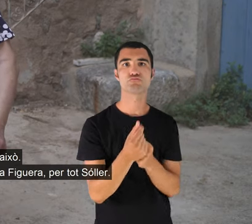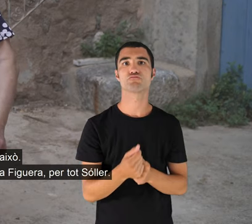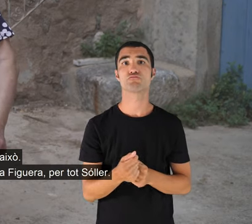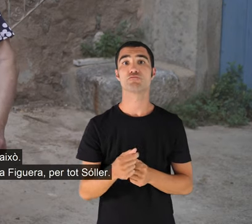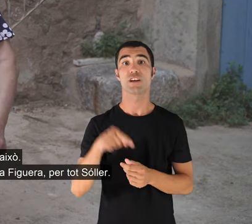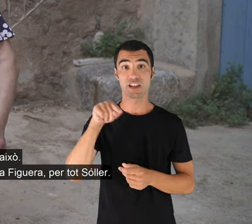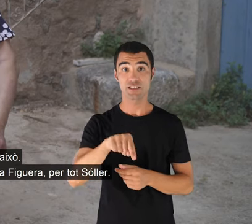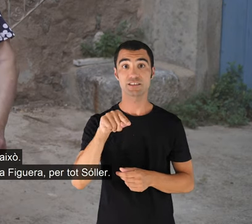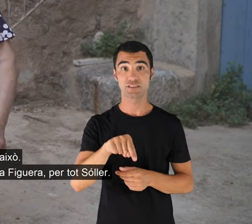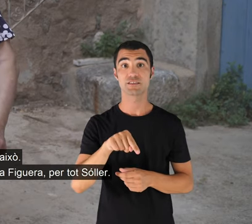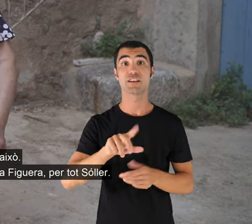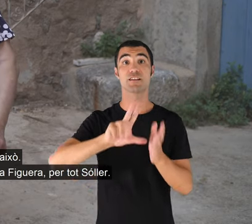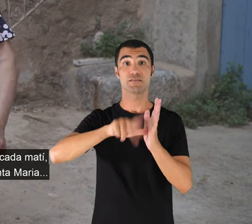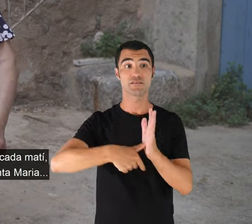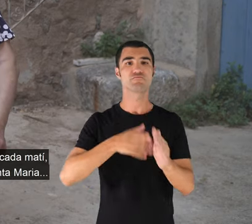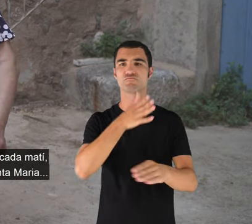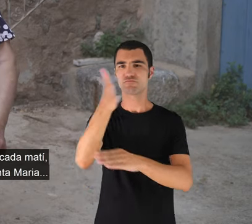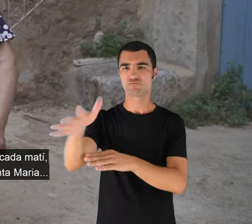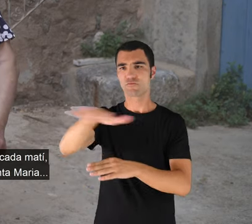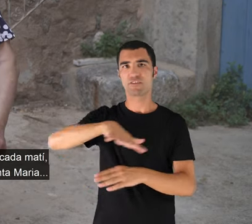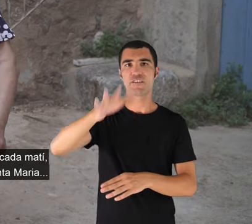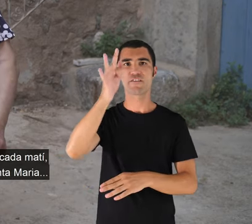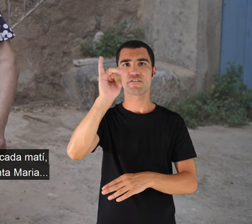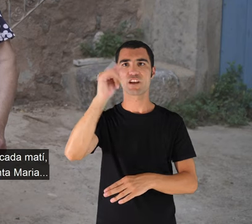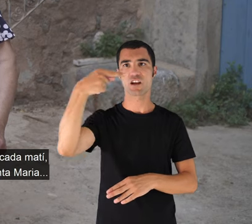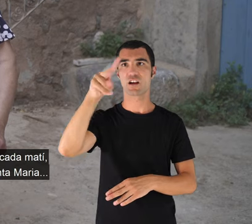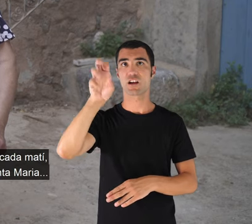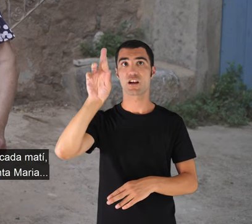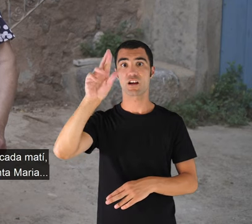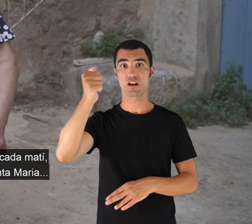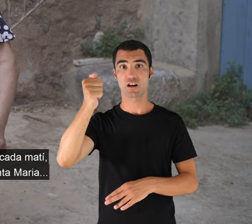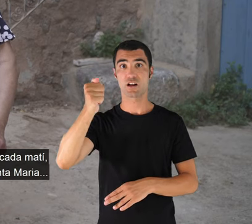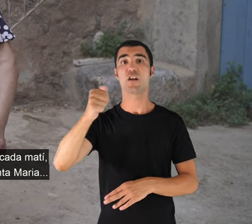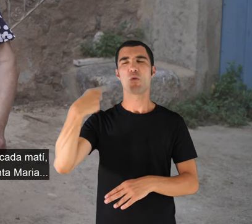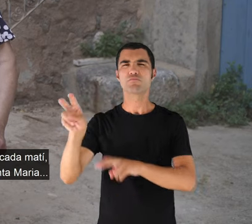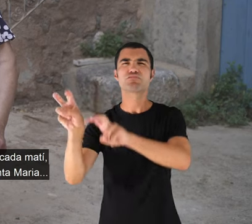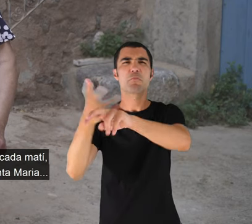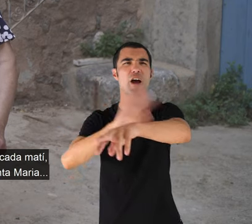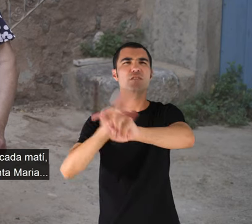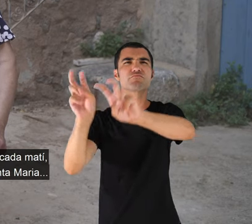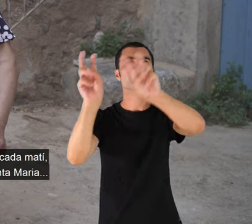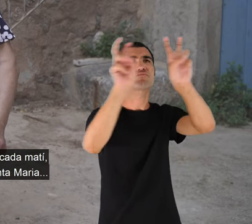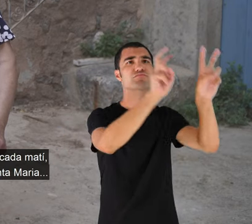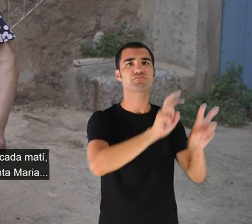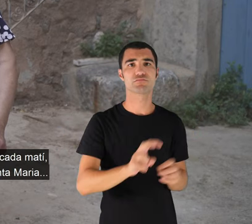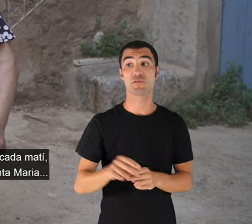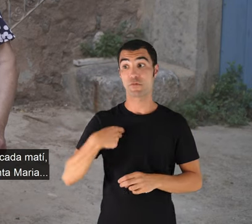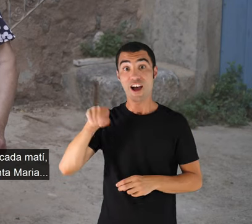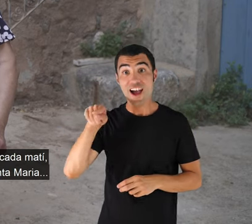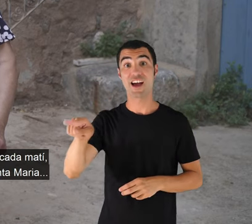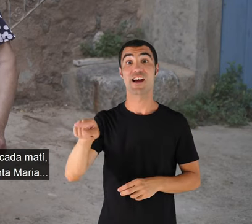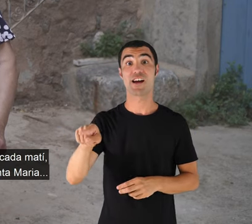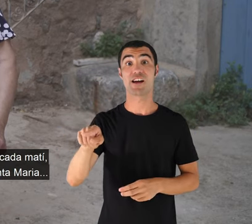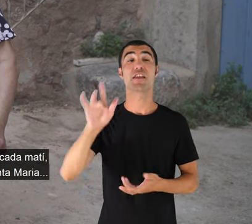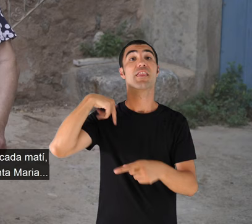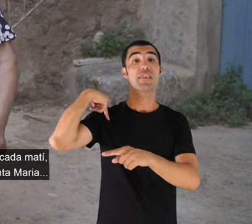per la Figuera, per tot, Solla, per tot, l'havien duit per tot a Mallorca. I ell després va estar d'haver un